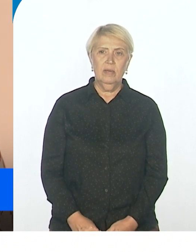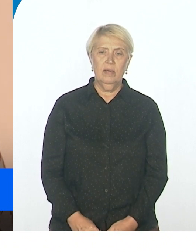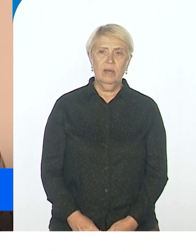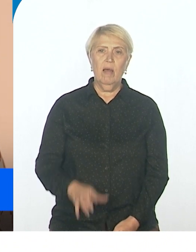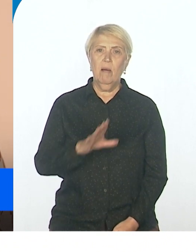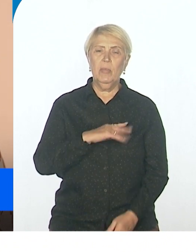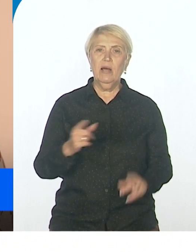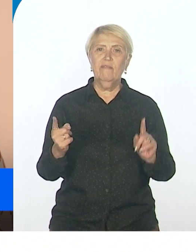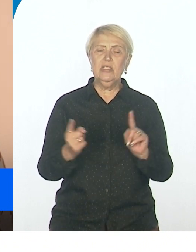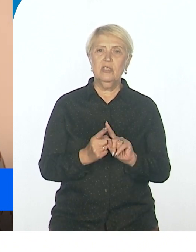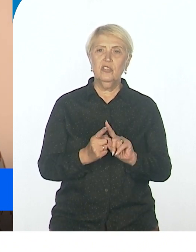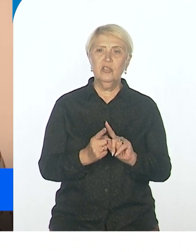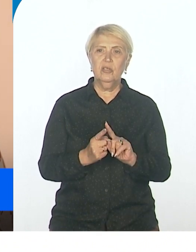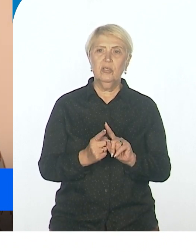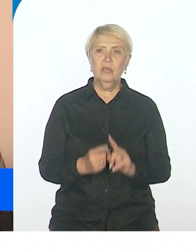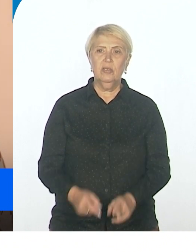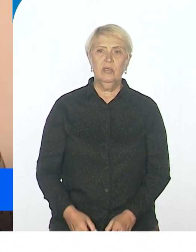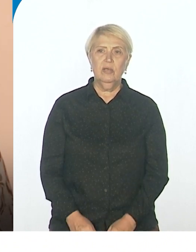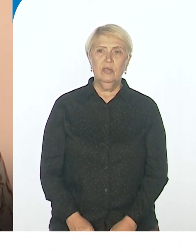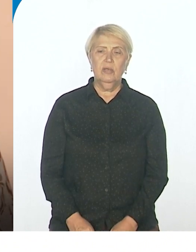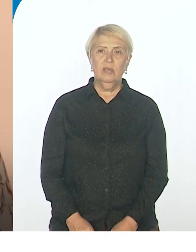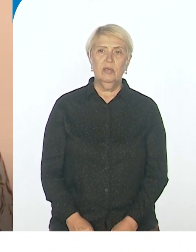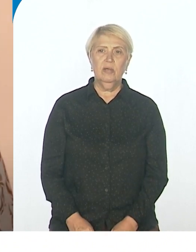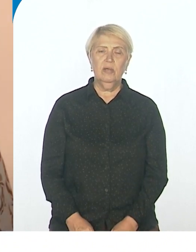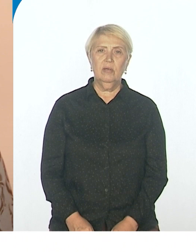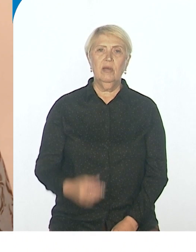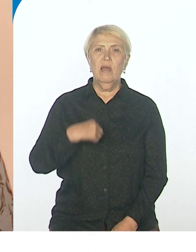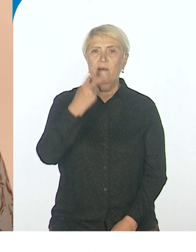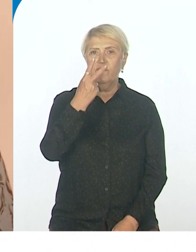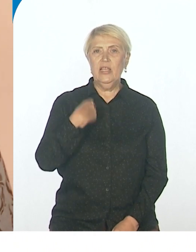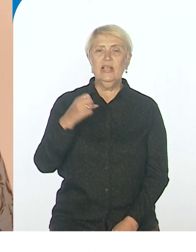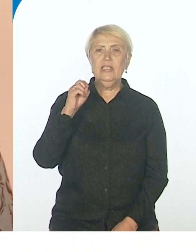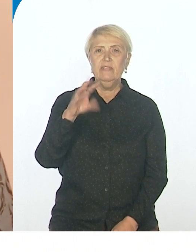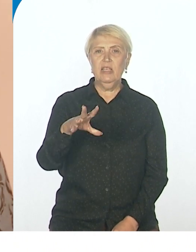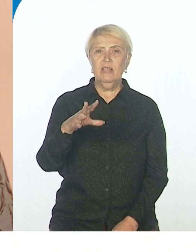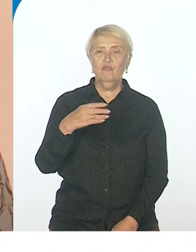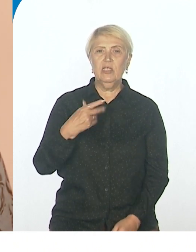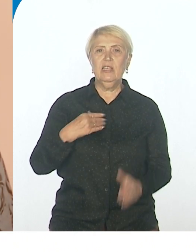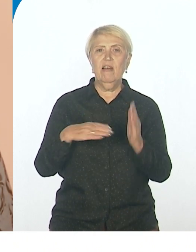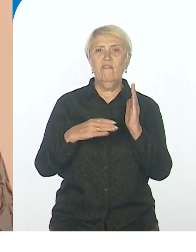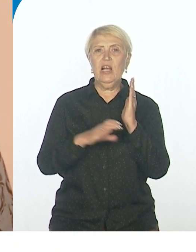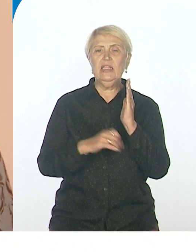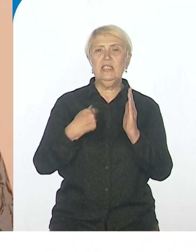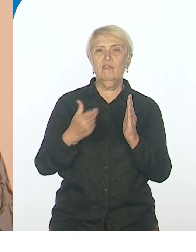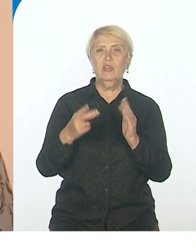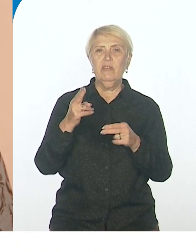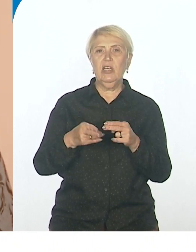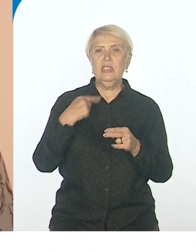кажется, со светом, который, как тоже говорят, в конце тоннеля, да. Вот, и видение там и темных